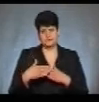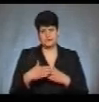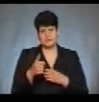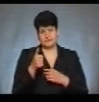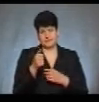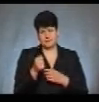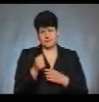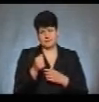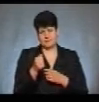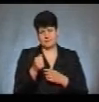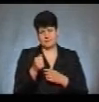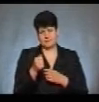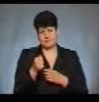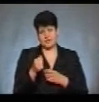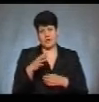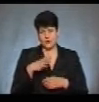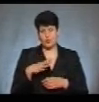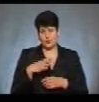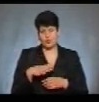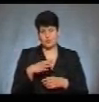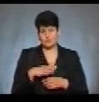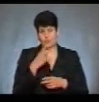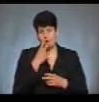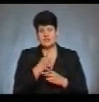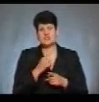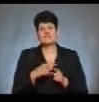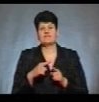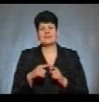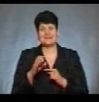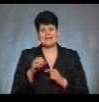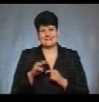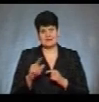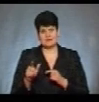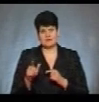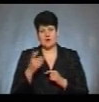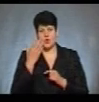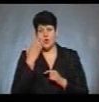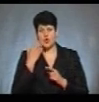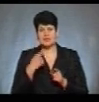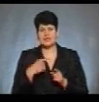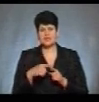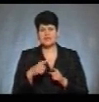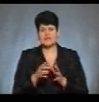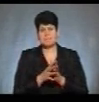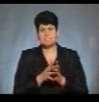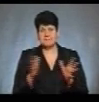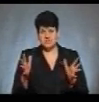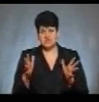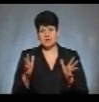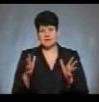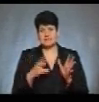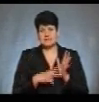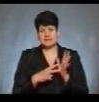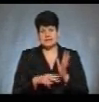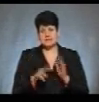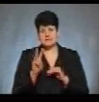Зажимаємо кнопку і очікуємо, він показує швидкість. Коли швидкість є більше